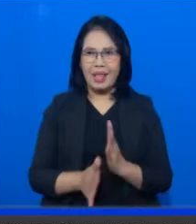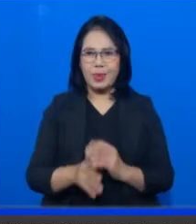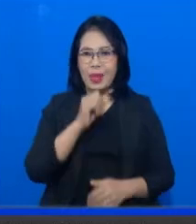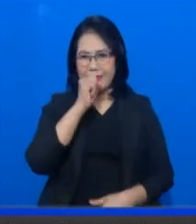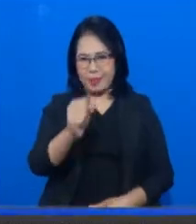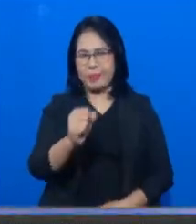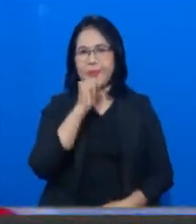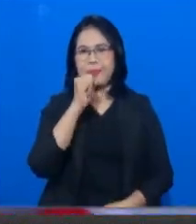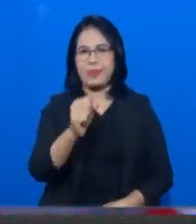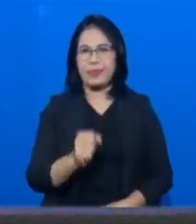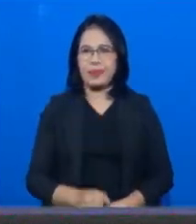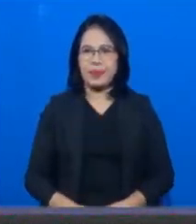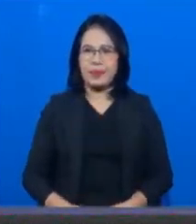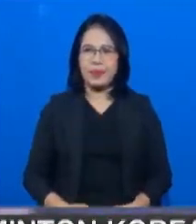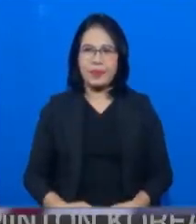redaksi.